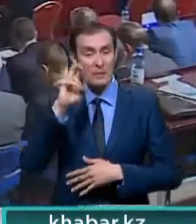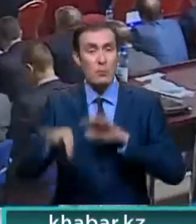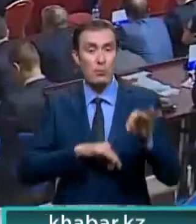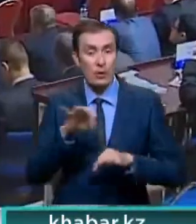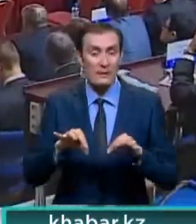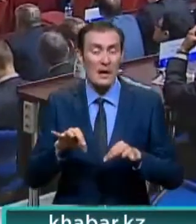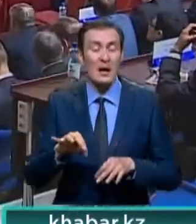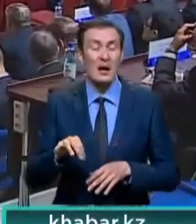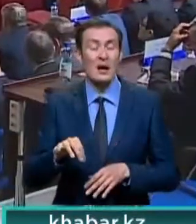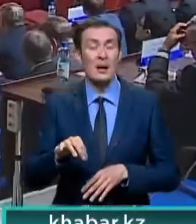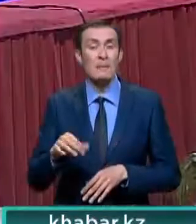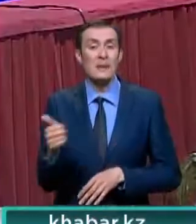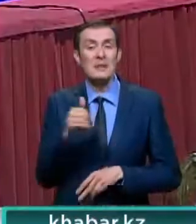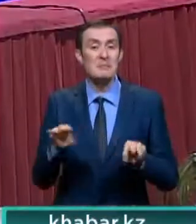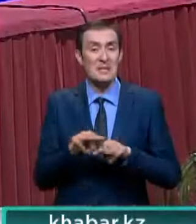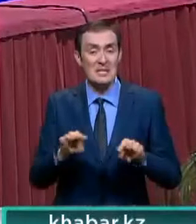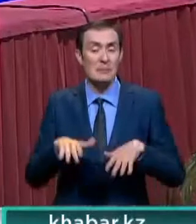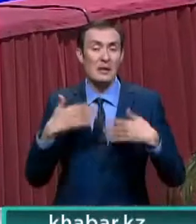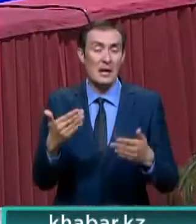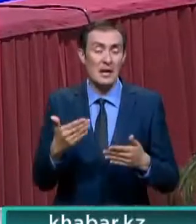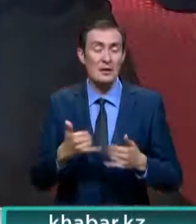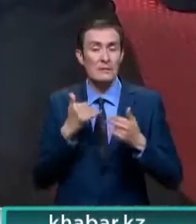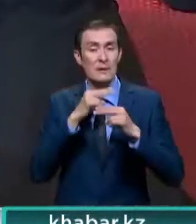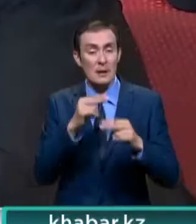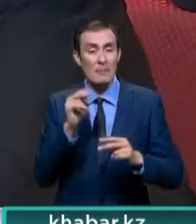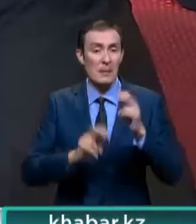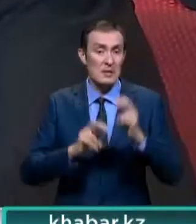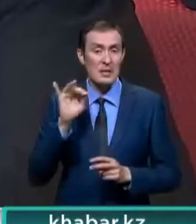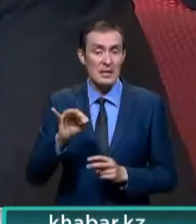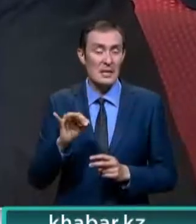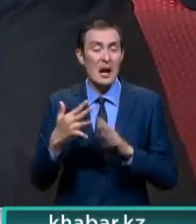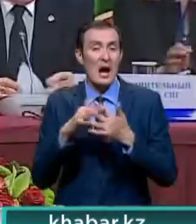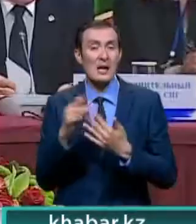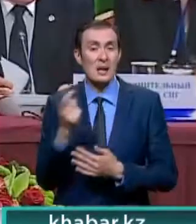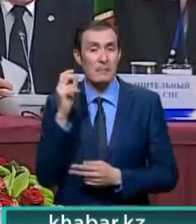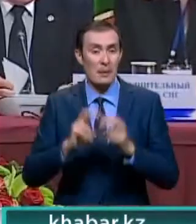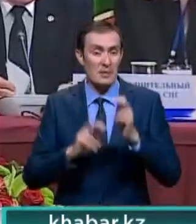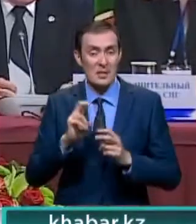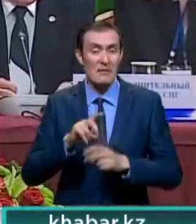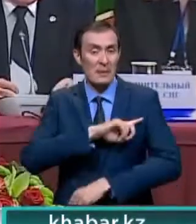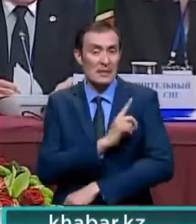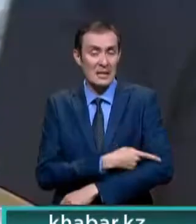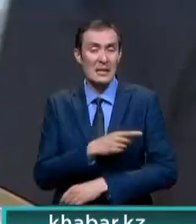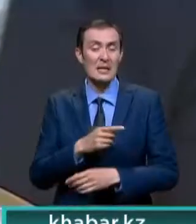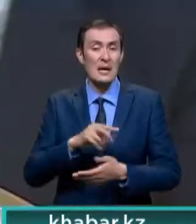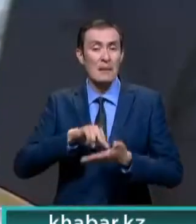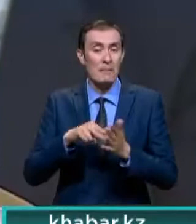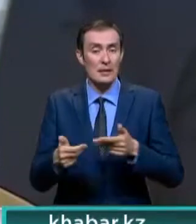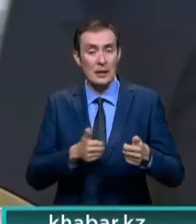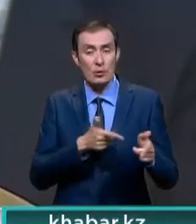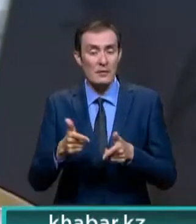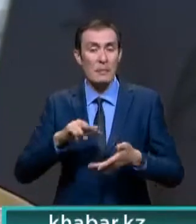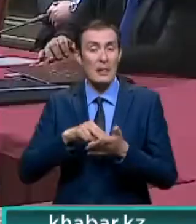аскар мамин предложил сосредоточиться на реализации промышленного и агропромышленного потенциала и разработать и принять